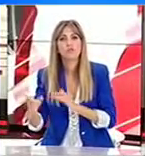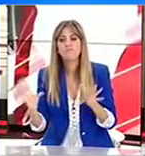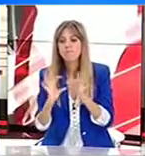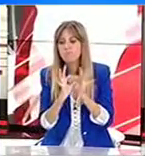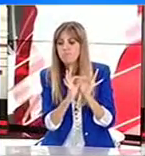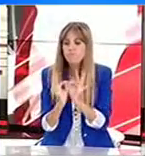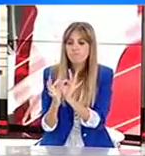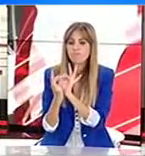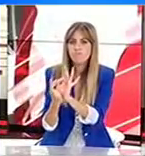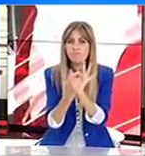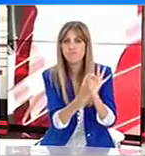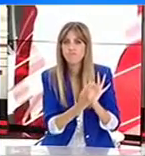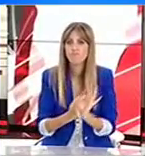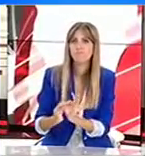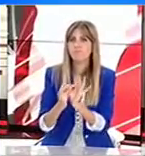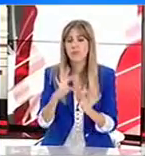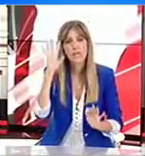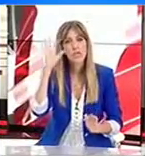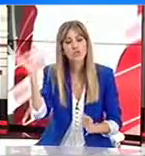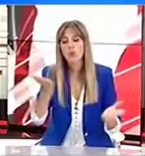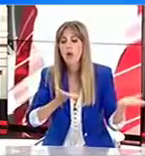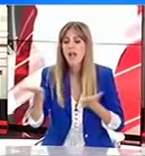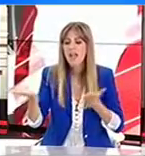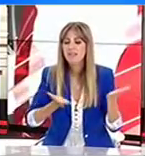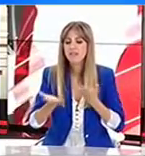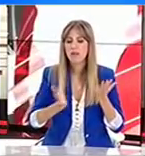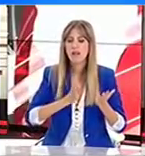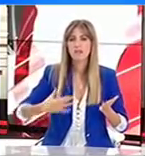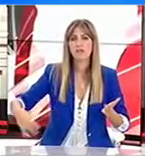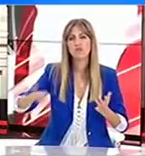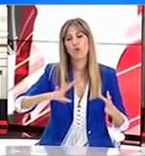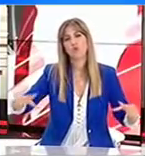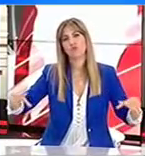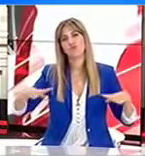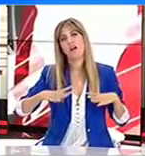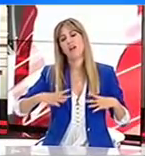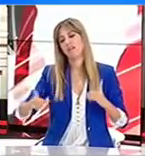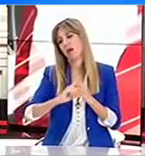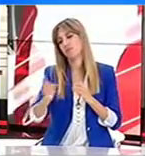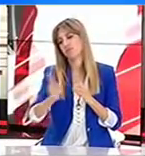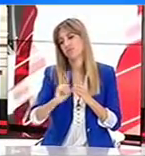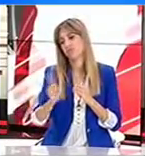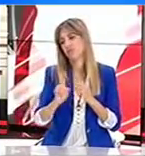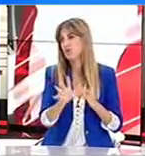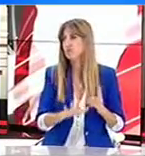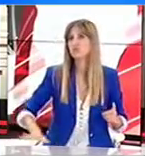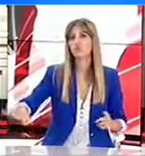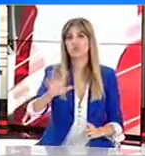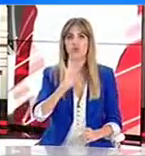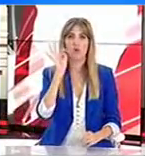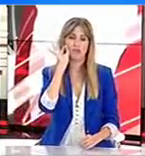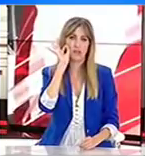δράση εξυπηρέτησής τους απέναντι στους πολίτες για να έχουμε το καλύτερο δυνατό παραγόμενο αποτέλεσμα.